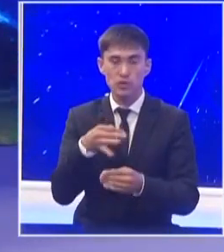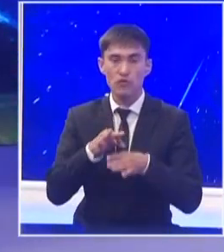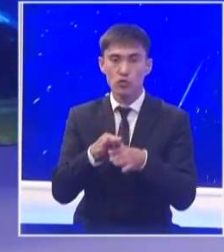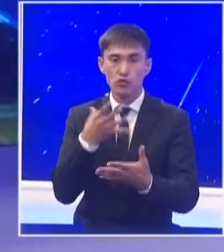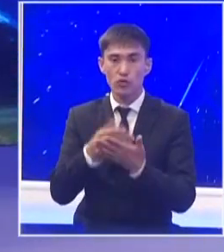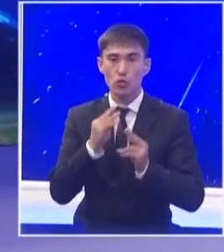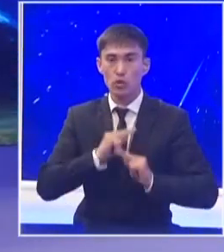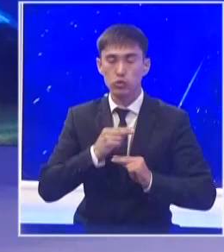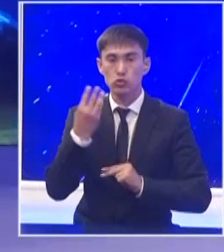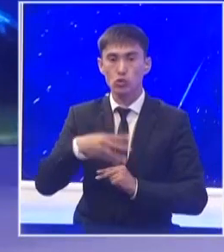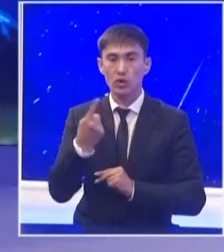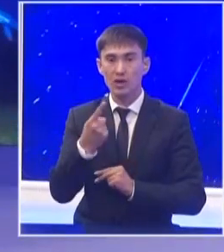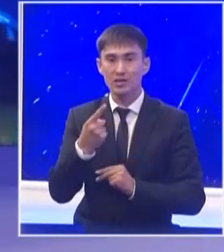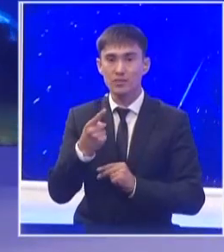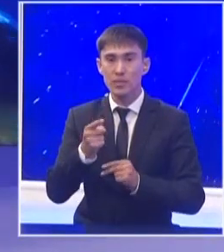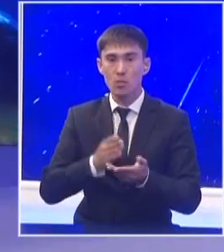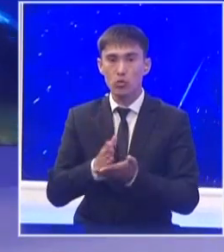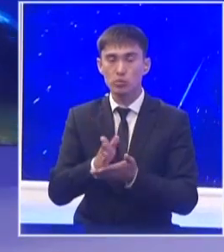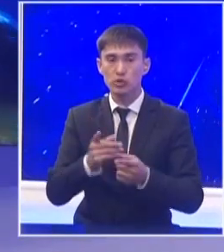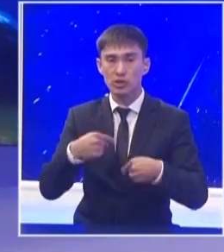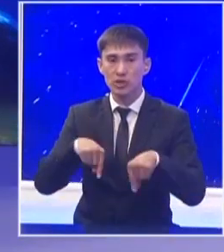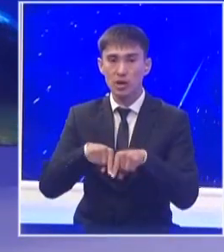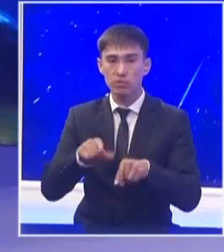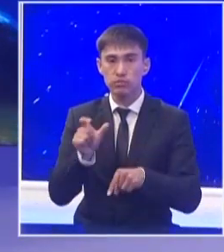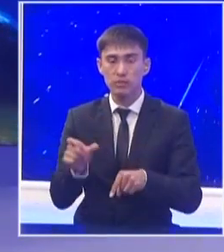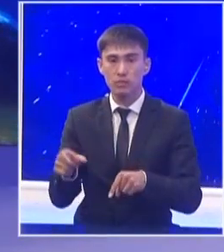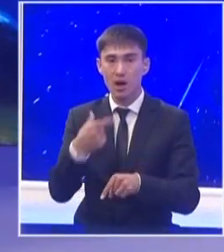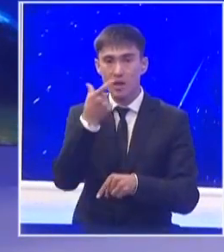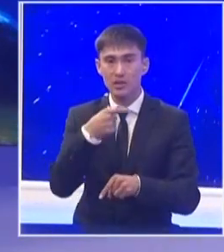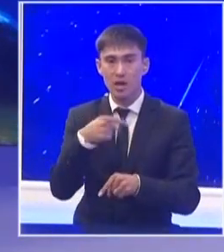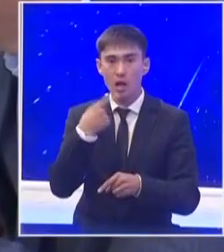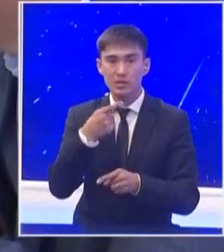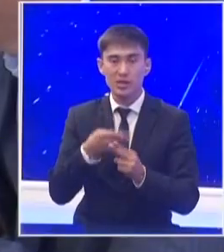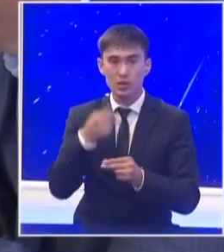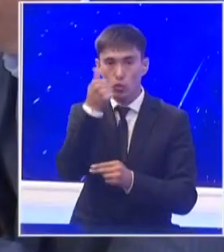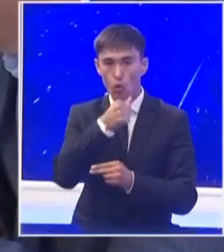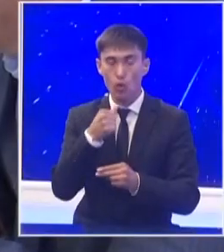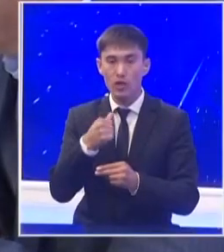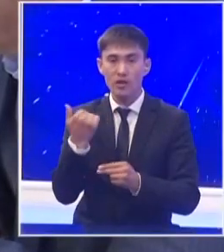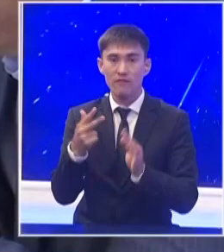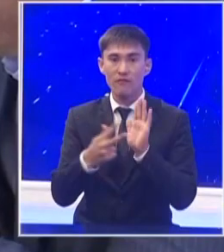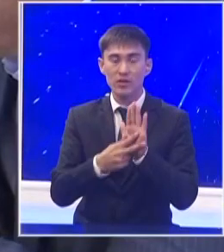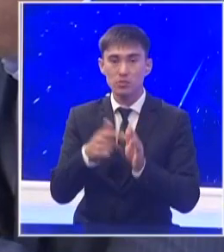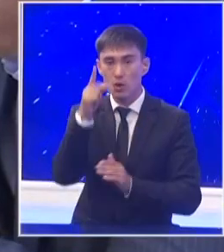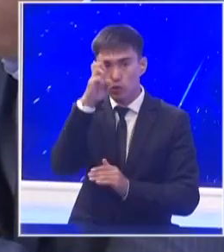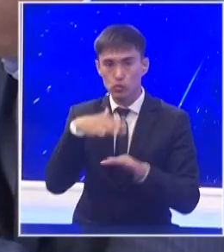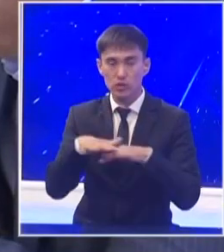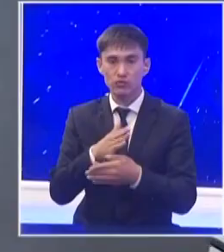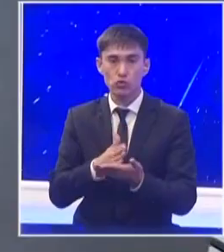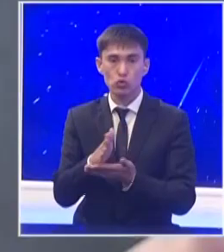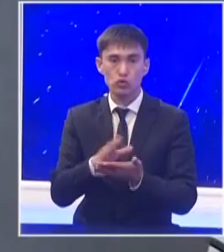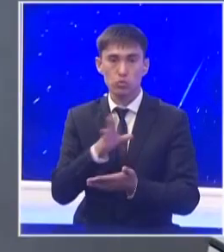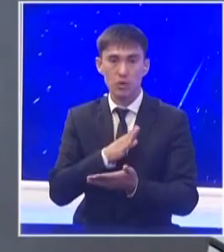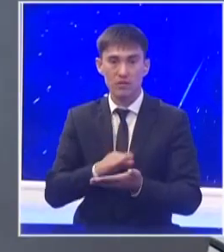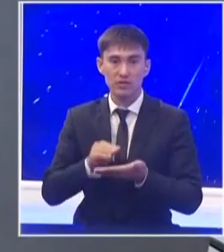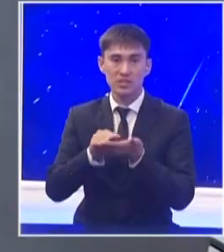свою работу 41 уполномоченный по этике. Стоит отметить, что только за этот год в отношении 8 государственных служащих